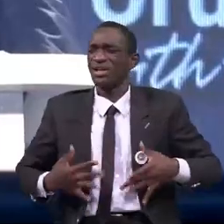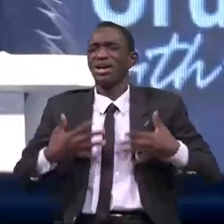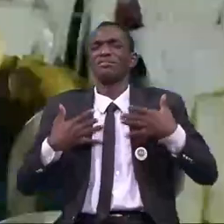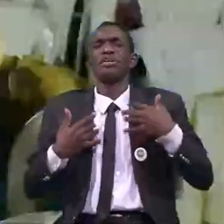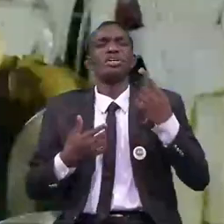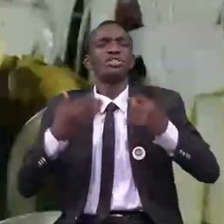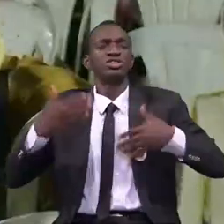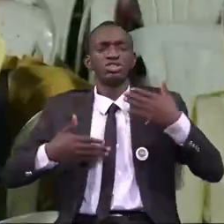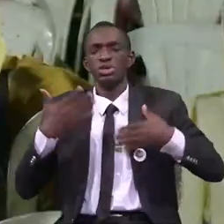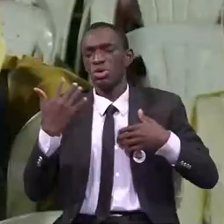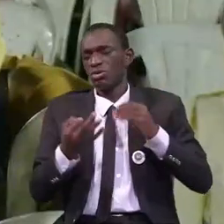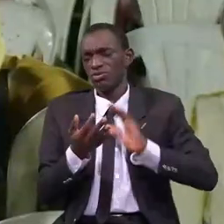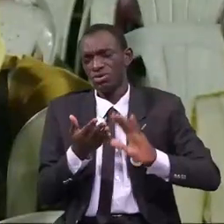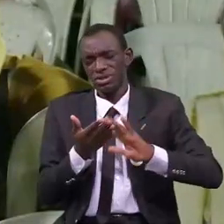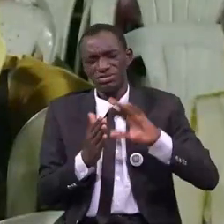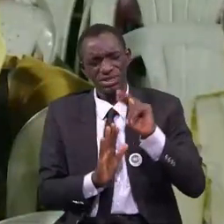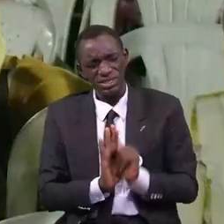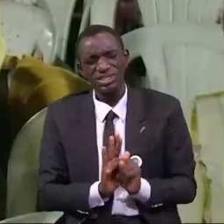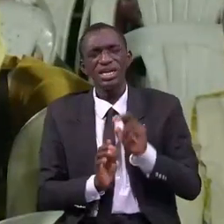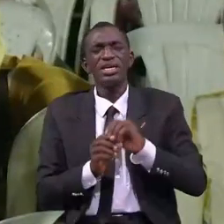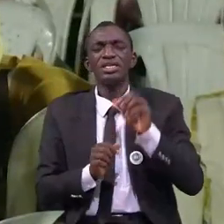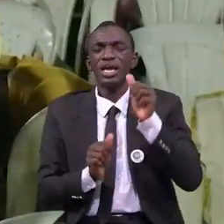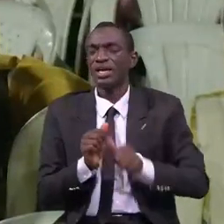la joie du pardon dans chaque